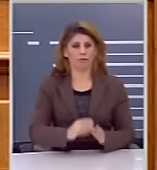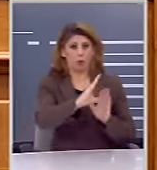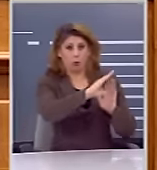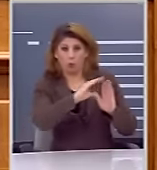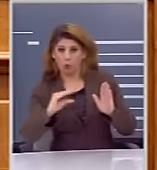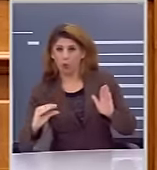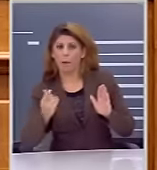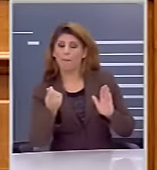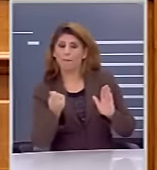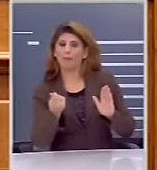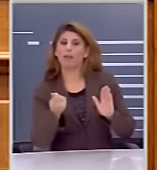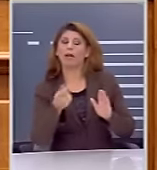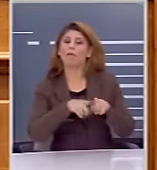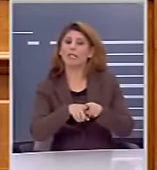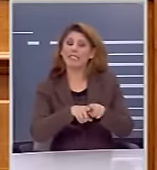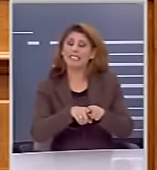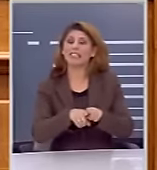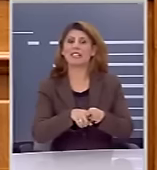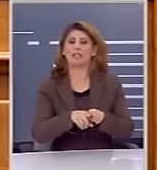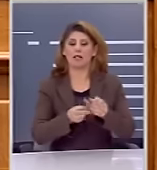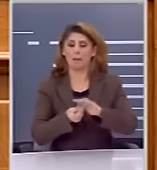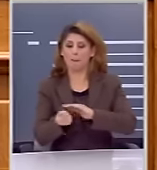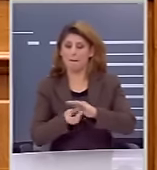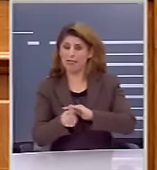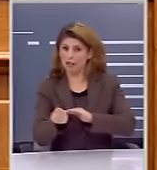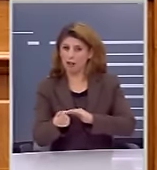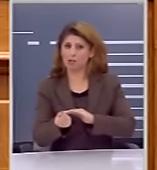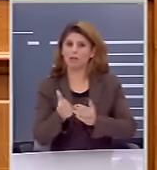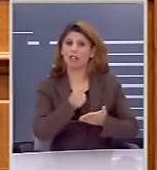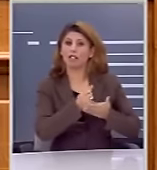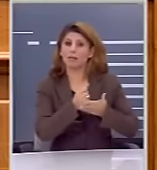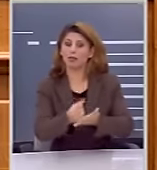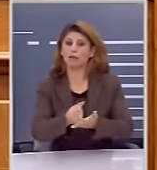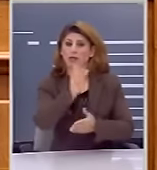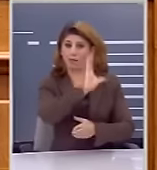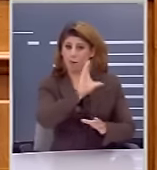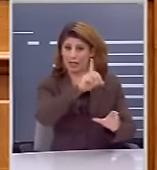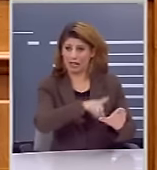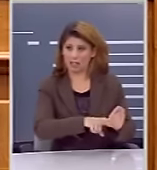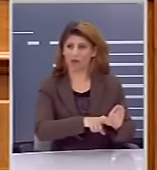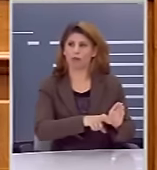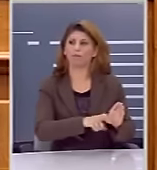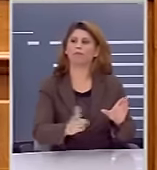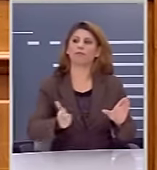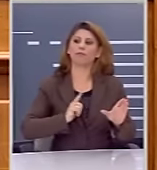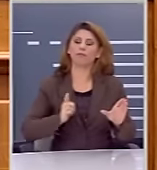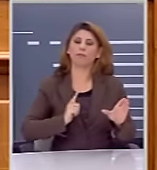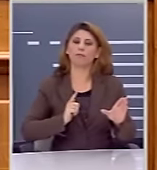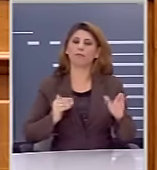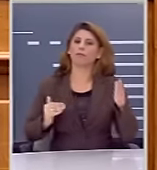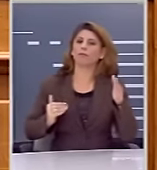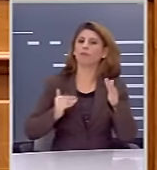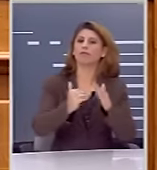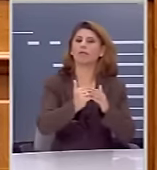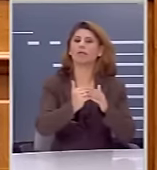τα οποία αφορούν τη διαχείριση των μεταναστευτικών και προσφυγικών ροών, χρηματοδοτουμένων από την Ευρωπαϊκή Ένωση, αναμένεται να ανέλθει